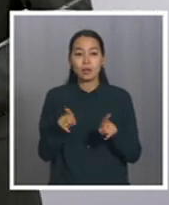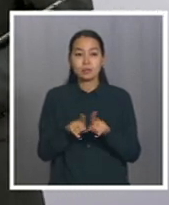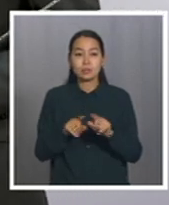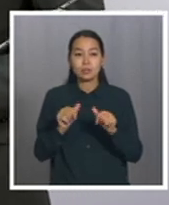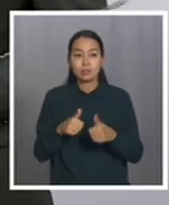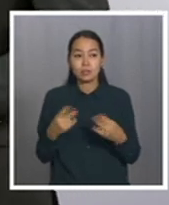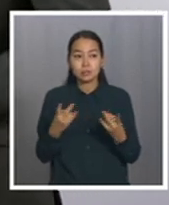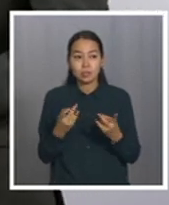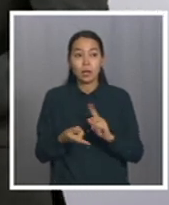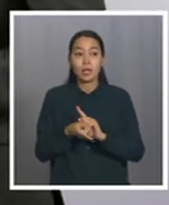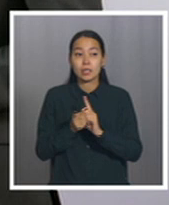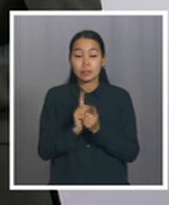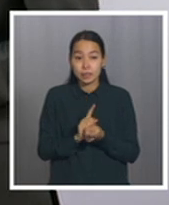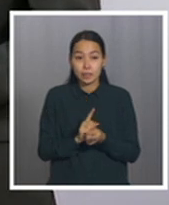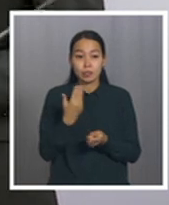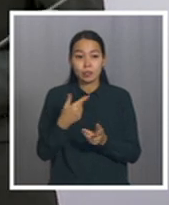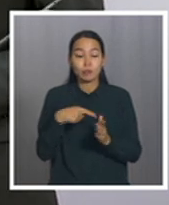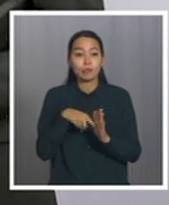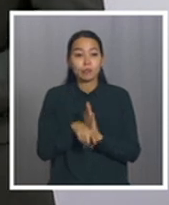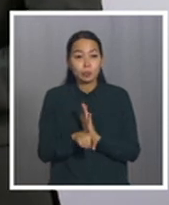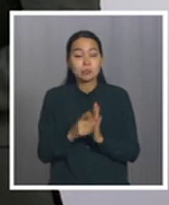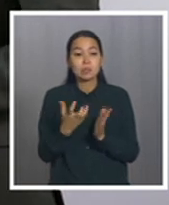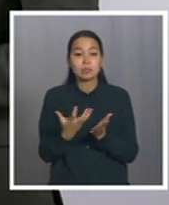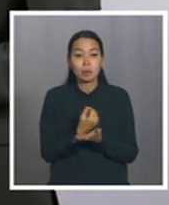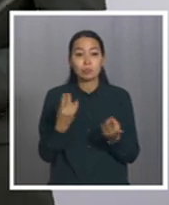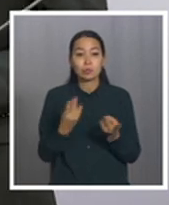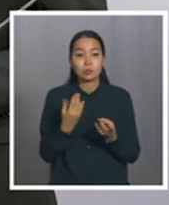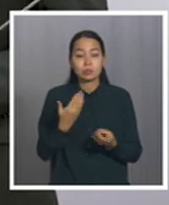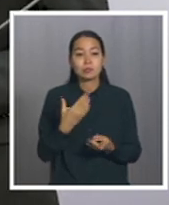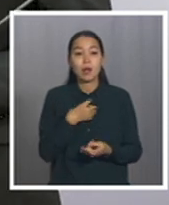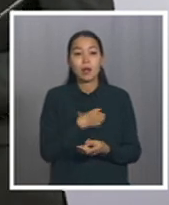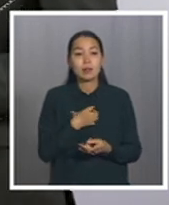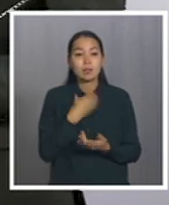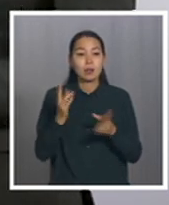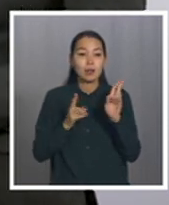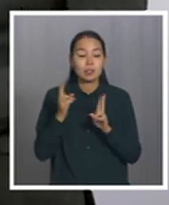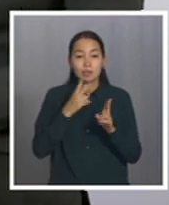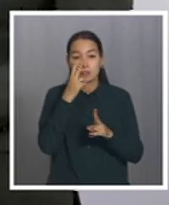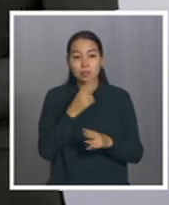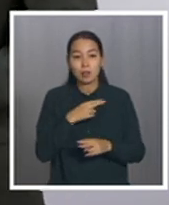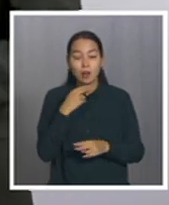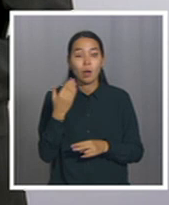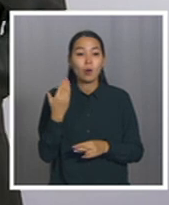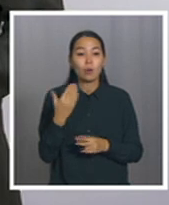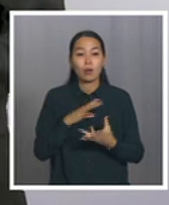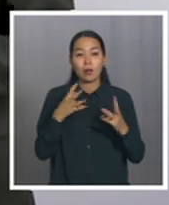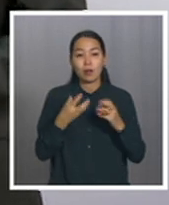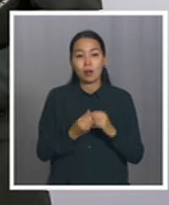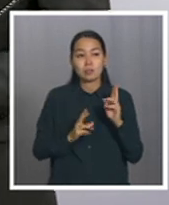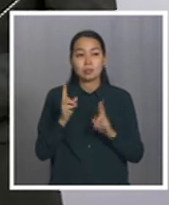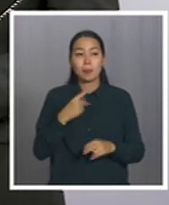функцияны табу үшін біз кері функцияны табудың алгоритмін қолданамыз. Яғни алгоритм бойынша